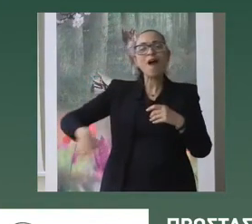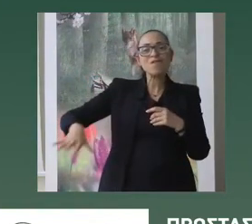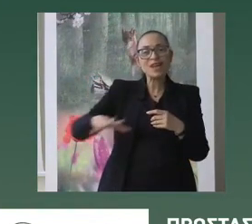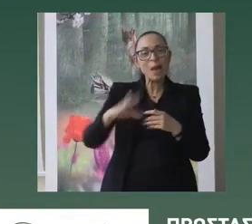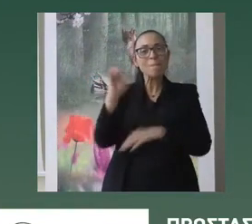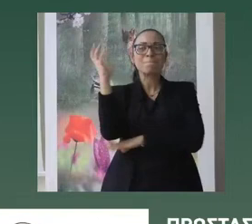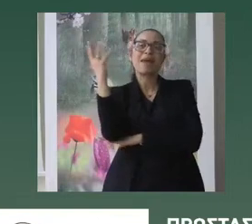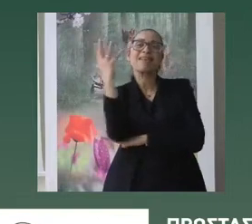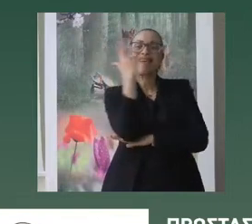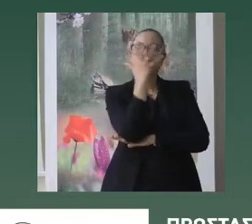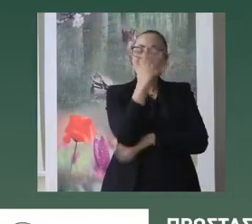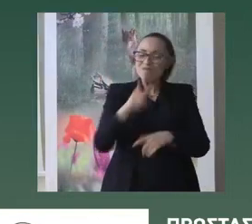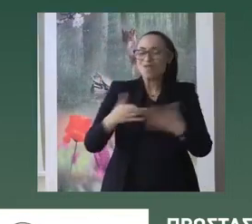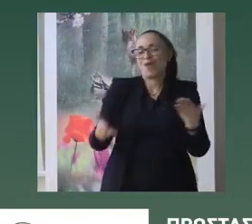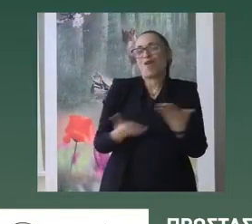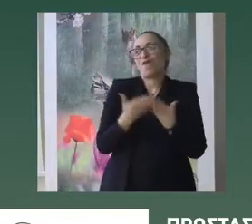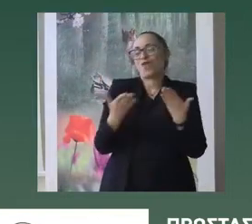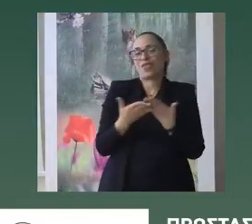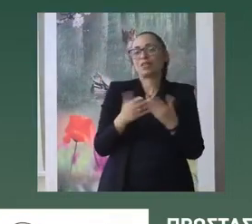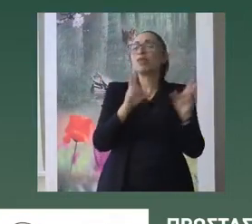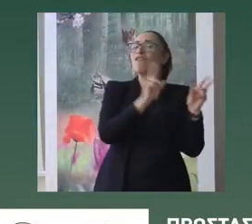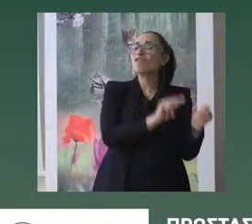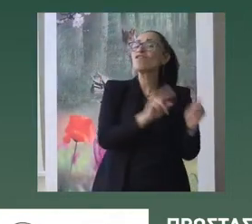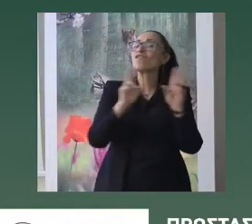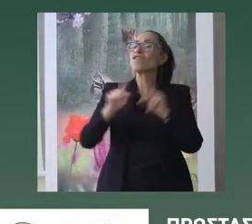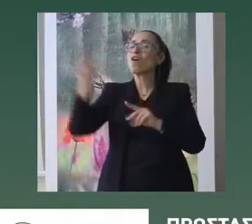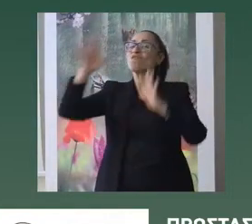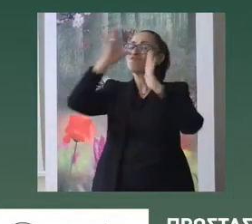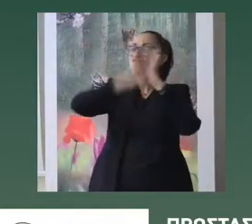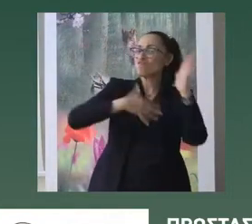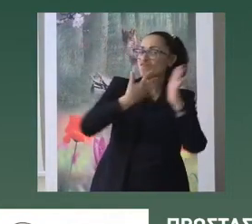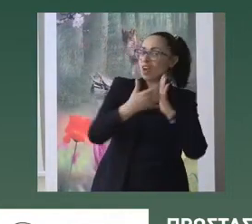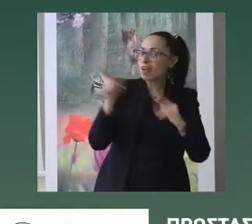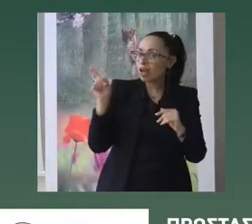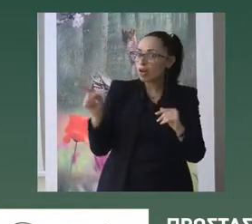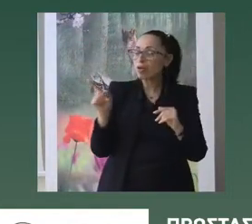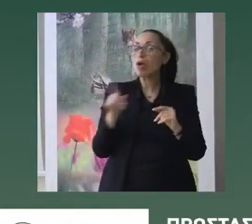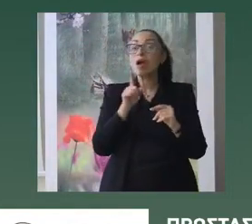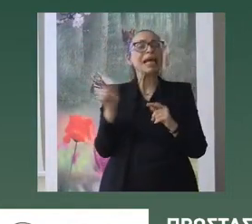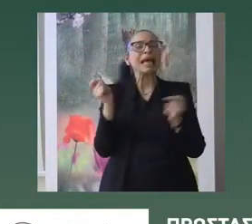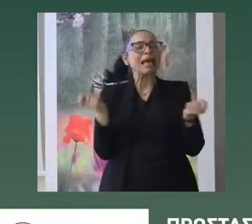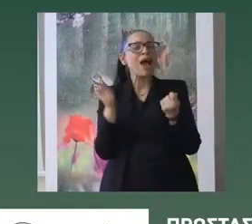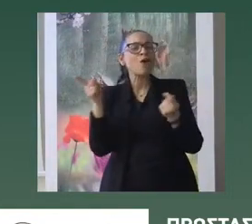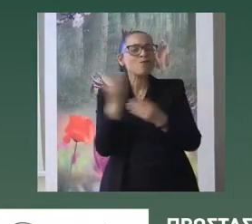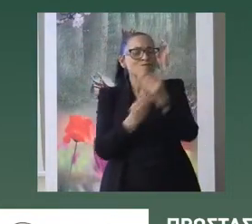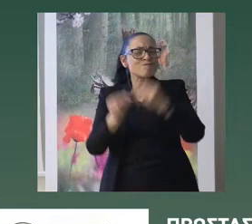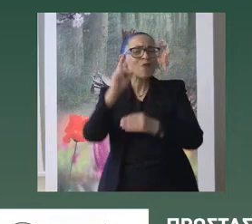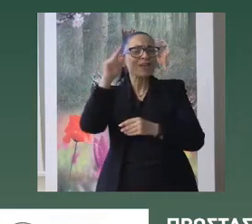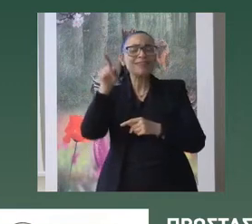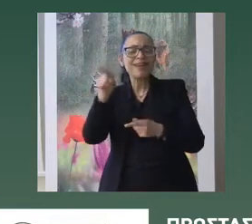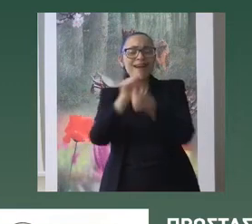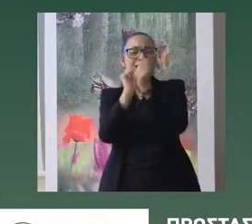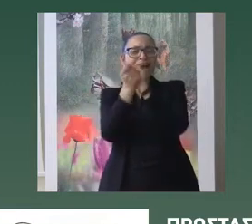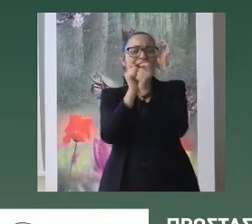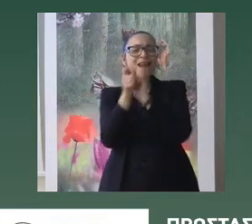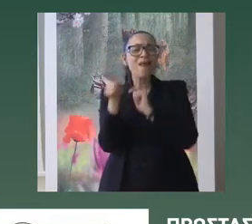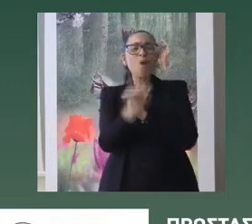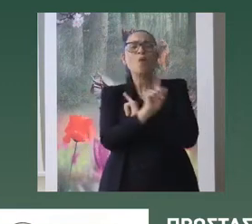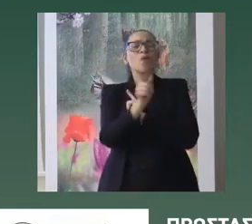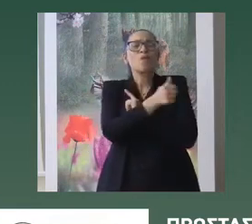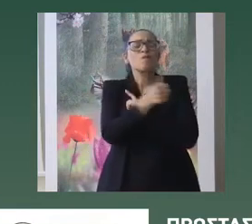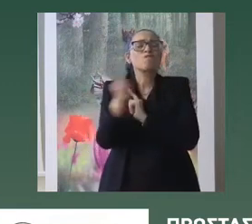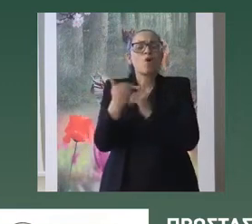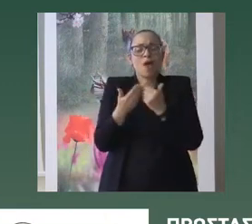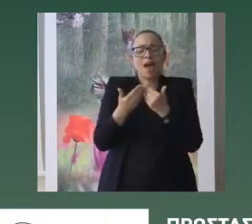βοηθήσουν τη θερμική εκτόνωση. Το ίδιο κάνουν και στη Βαρκελόνη, και στη Βαρκελόνη κάνουν κάτι πολύ πιο έξυπνο. Μετατρέπουν όχι μόνο